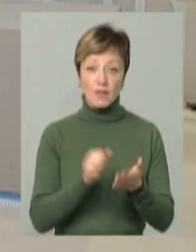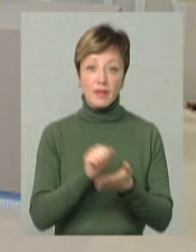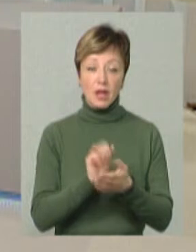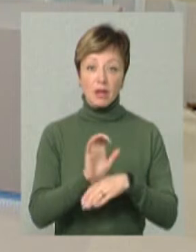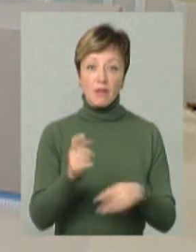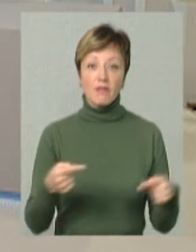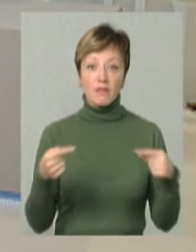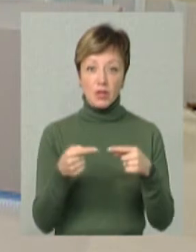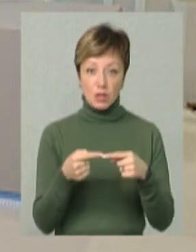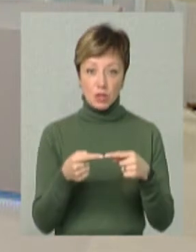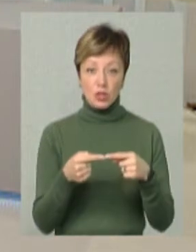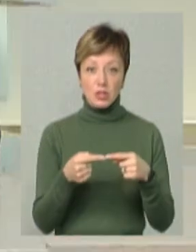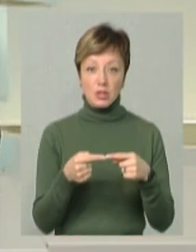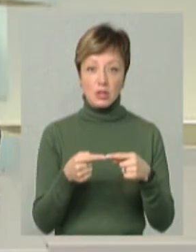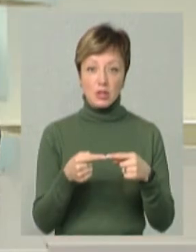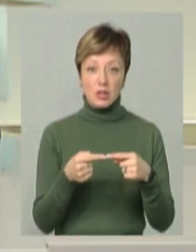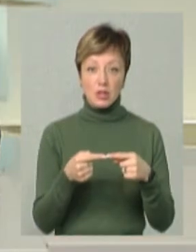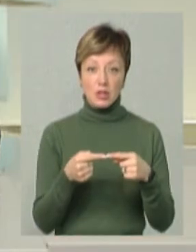було визначено